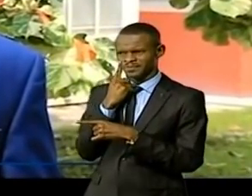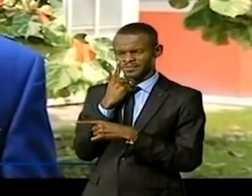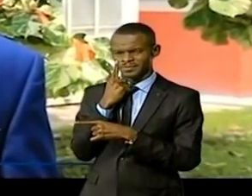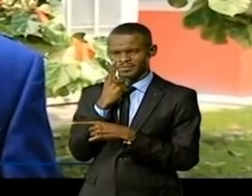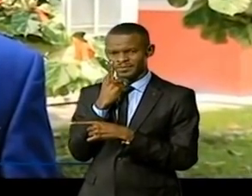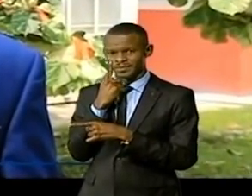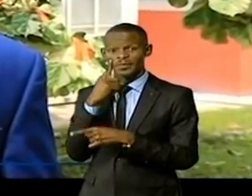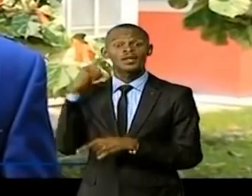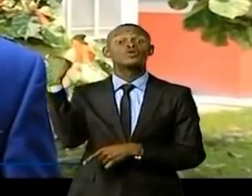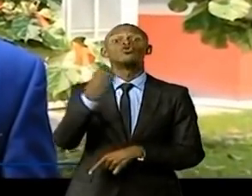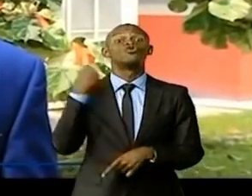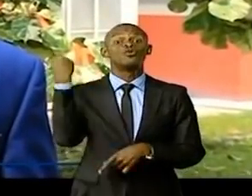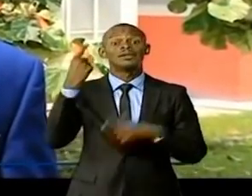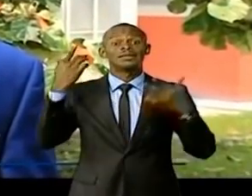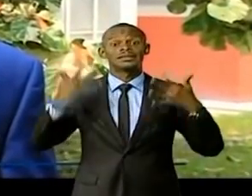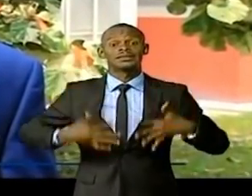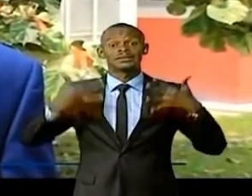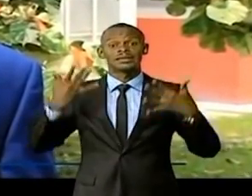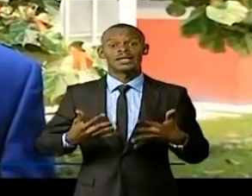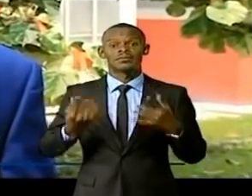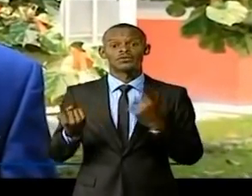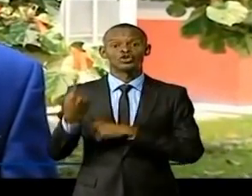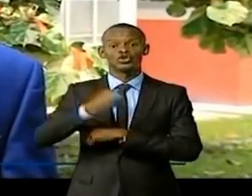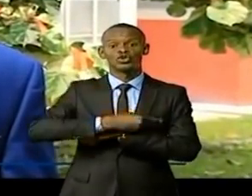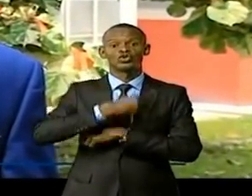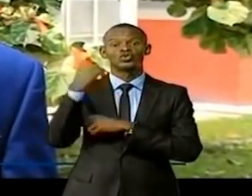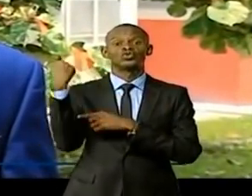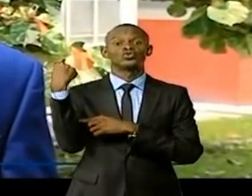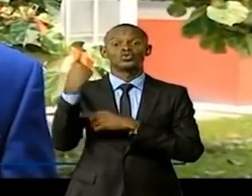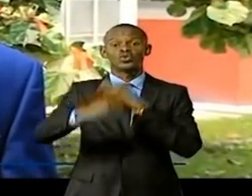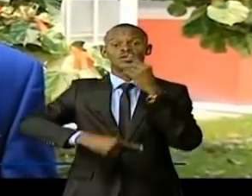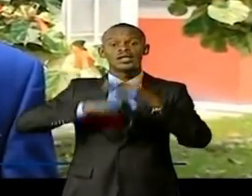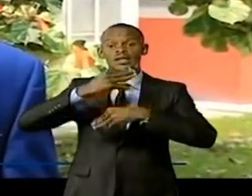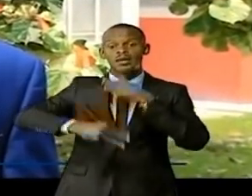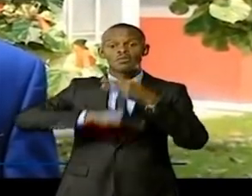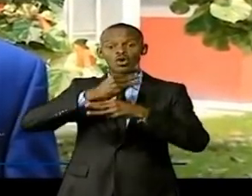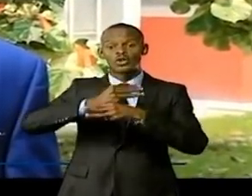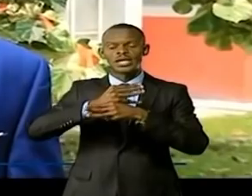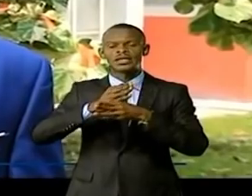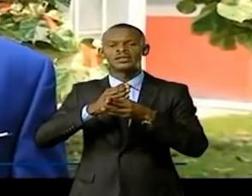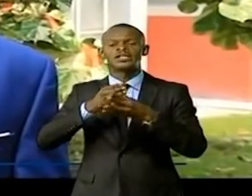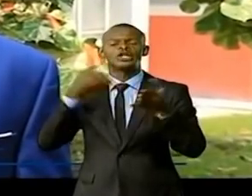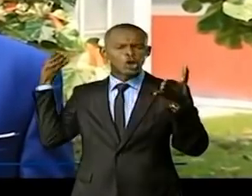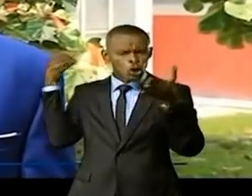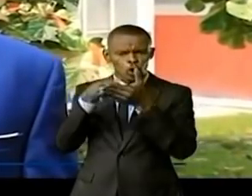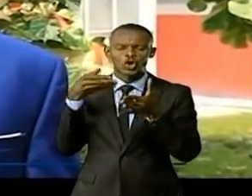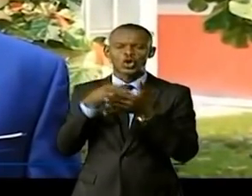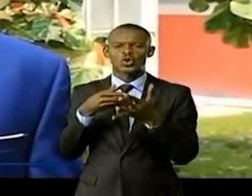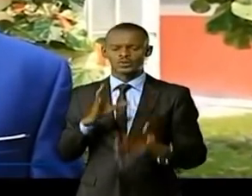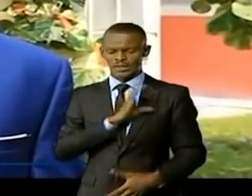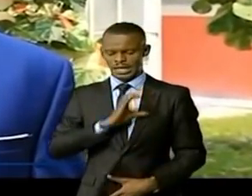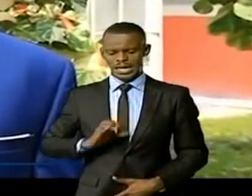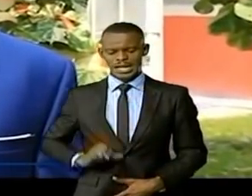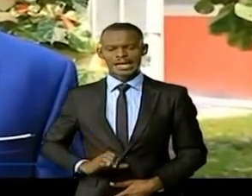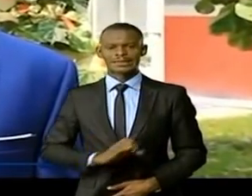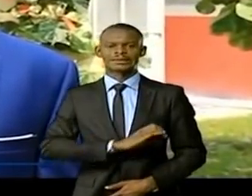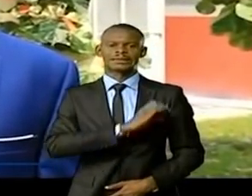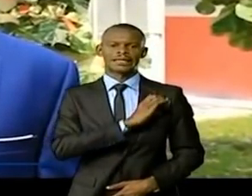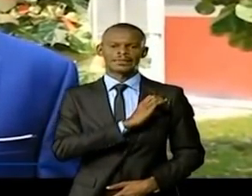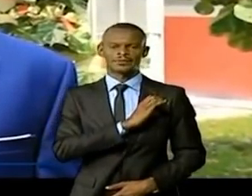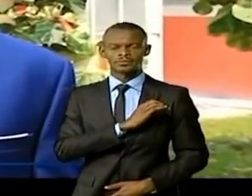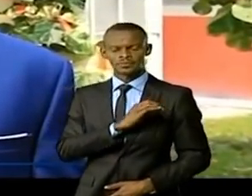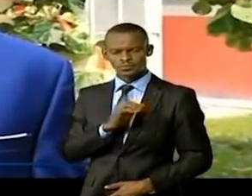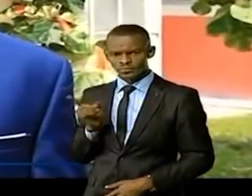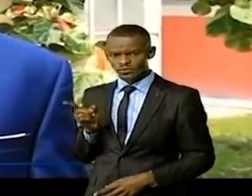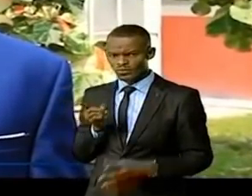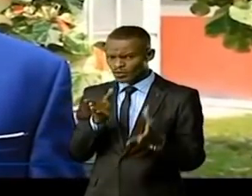la journée mondiale de lutte contre le cancer. Et nous voudrions attirer votre attention sur un type particulier de cancer qui